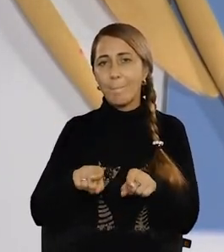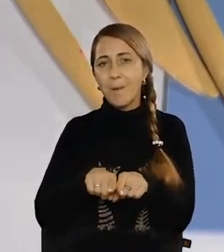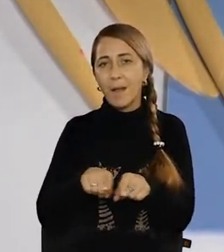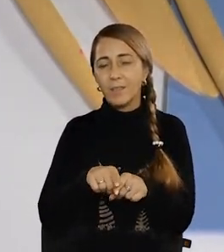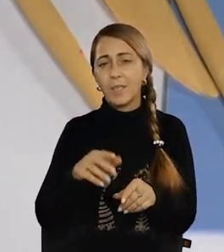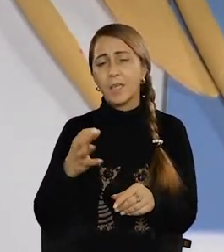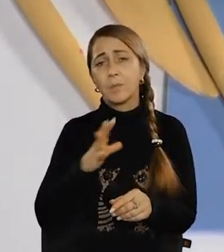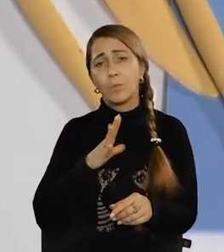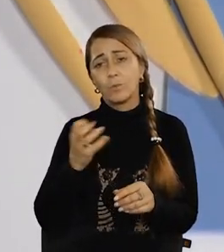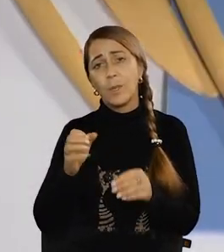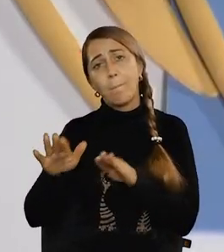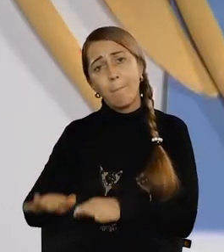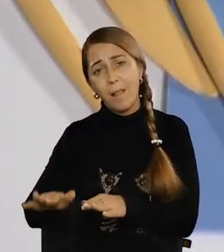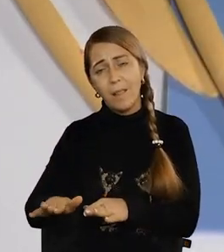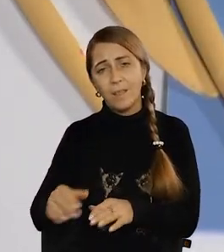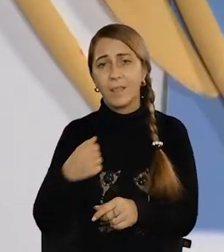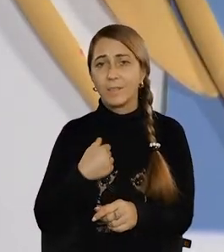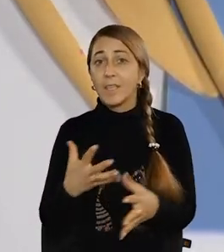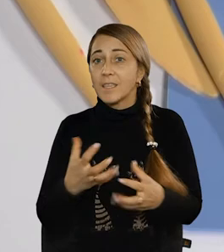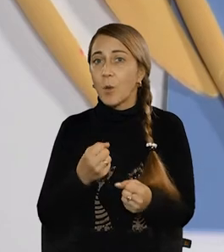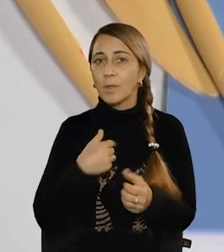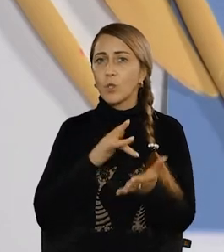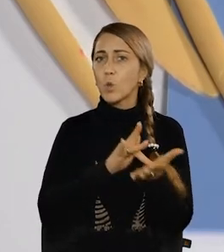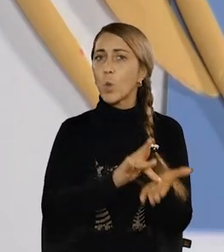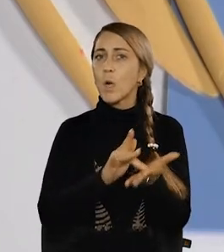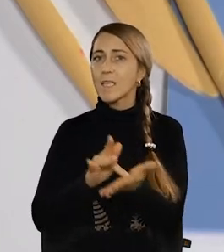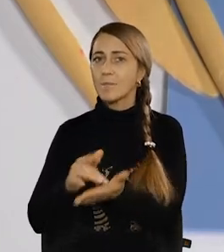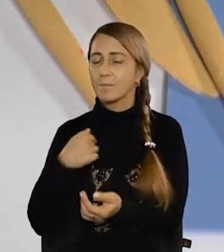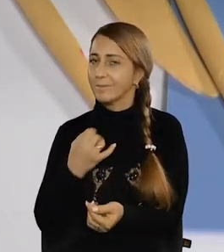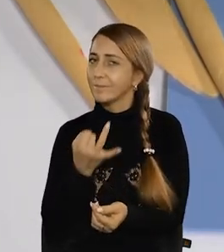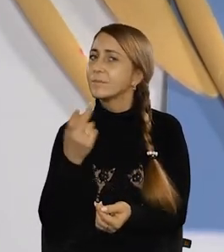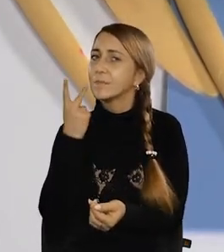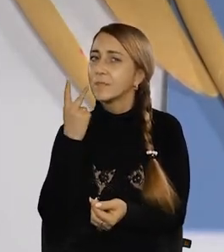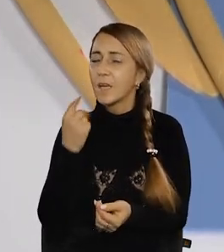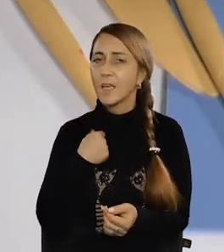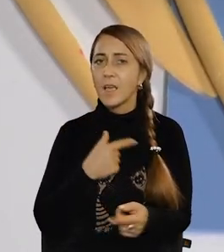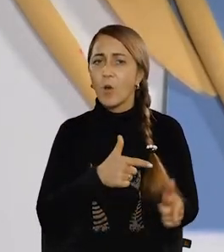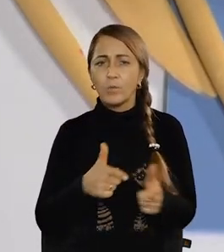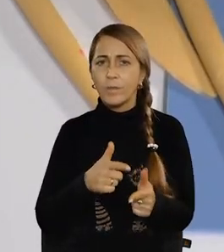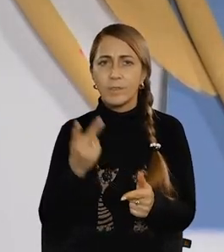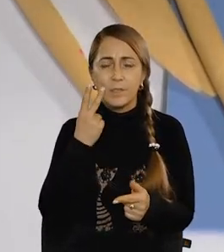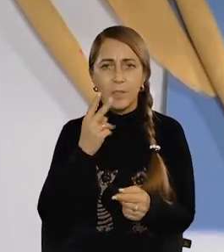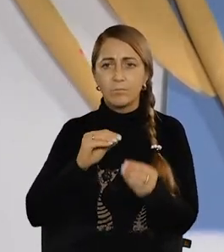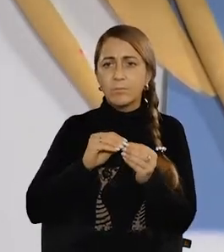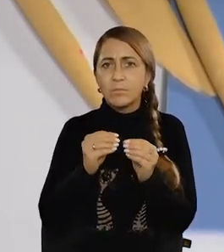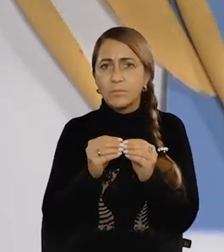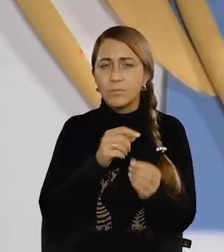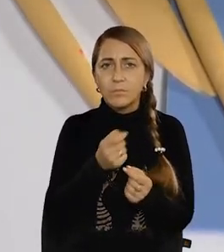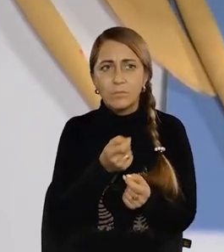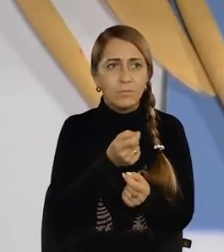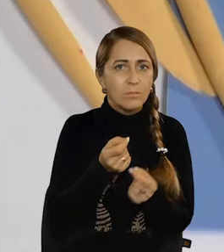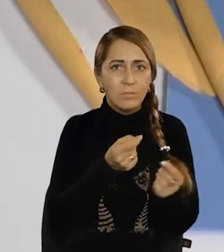іще був маленький. Я завжди захоплювався туризмом, тому до таких вікендів готувався ретельно. Брав із собою залізний